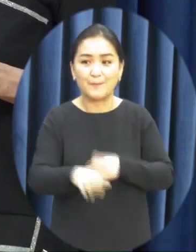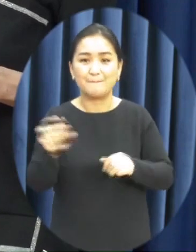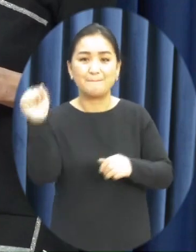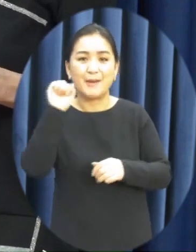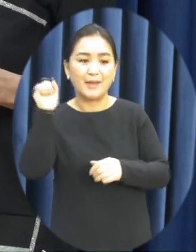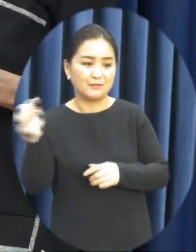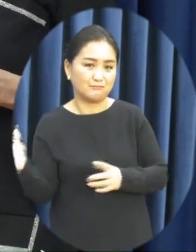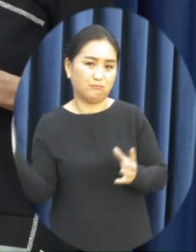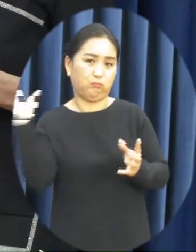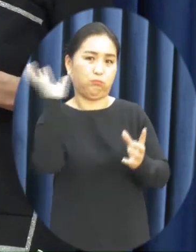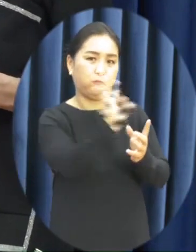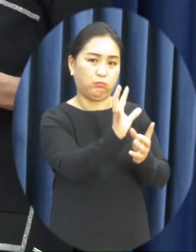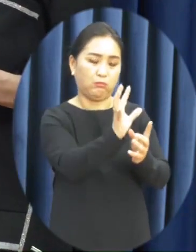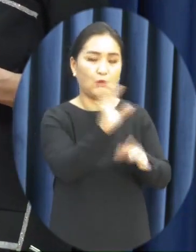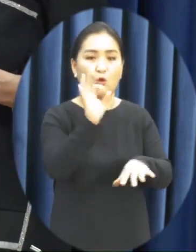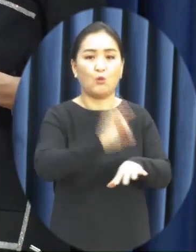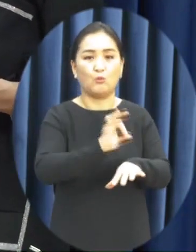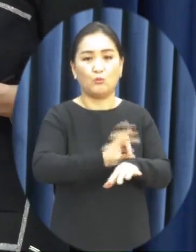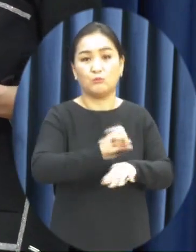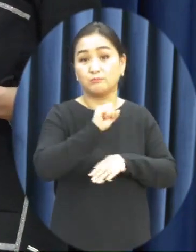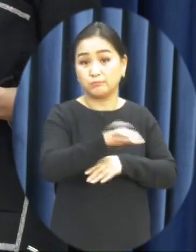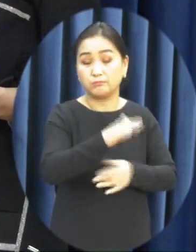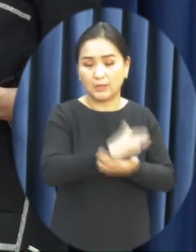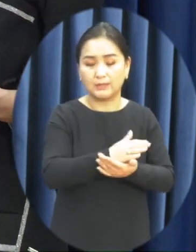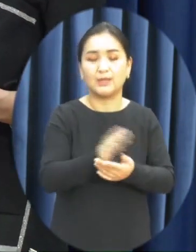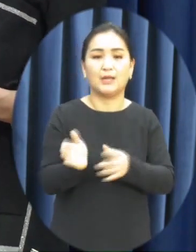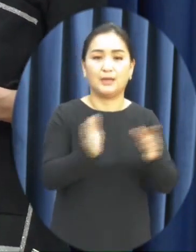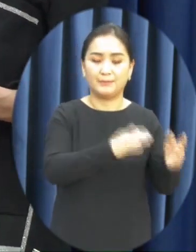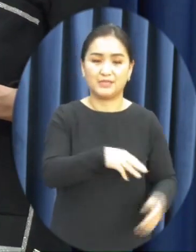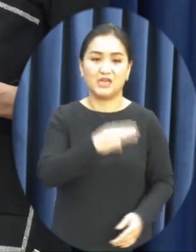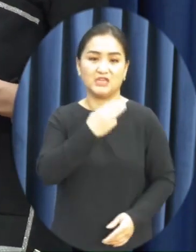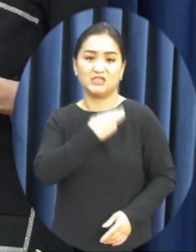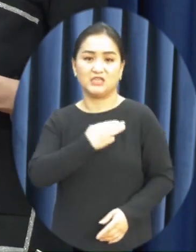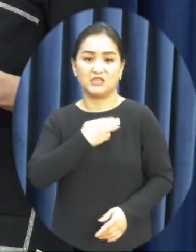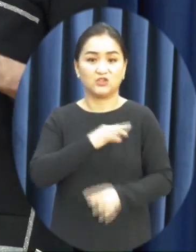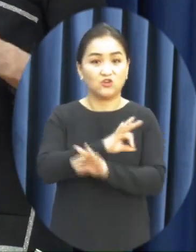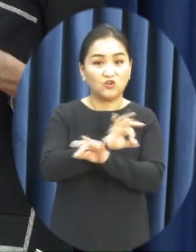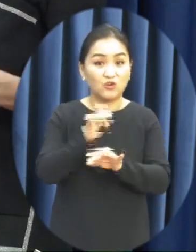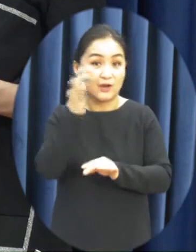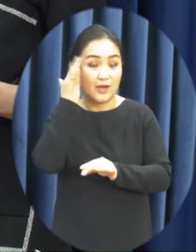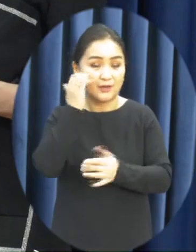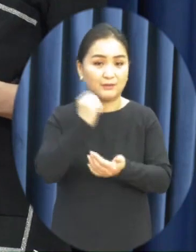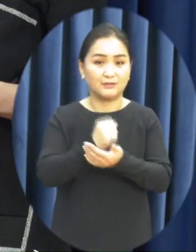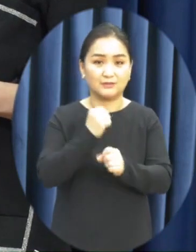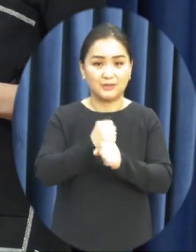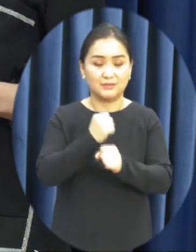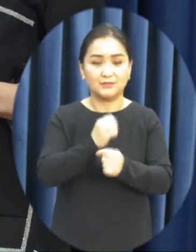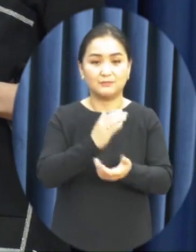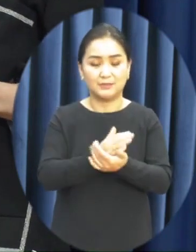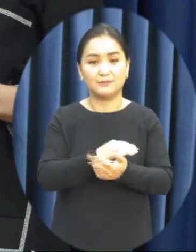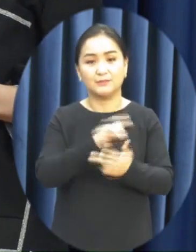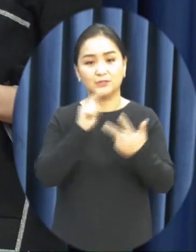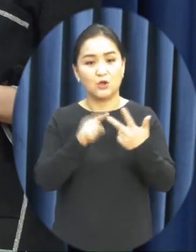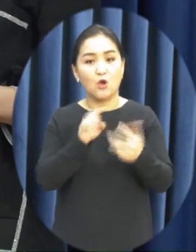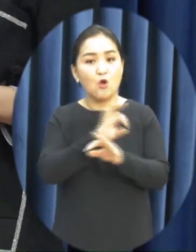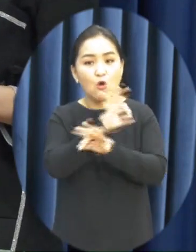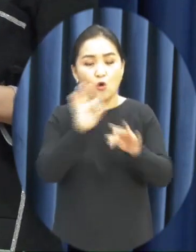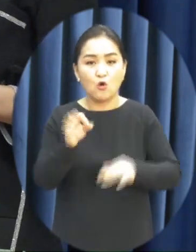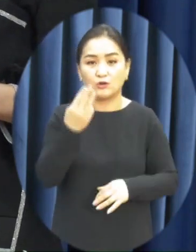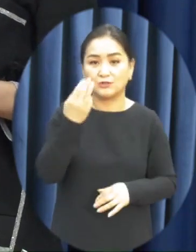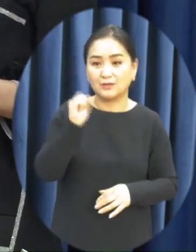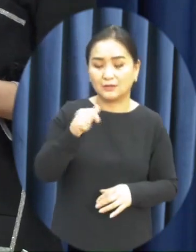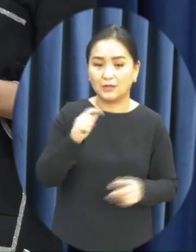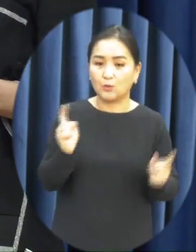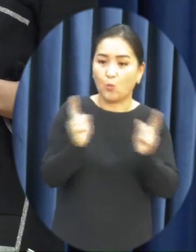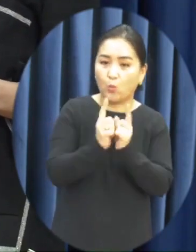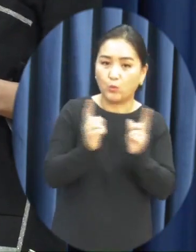ལུག པའི ཁགས བ